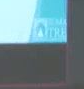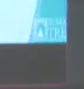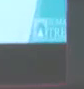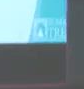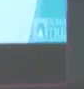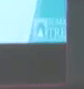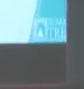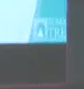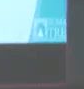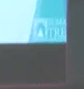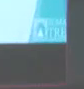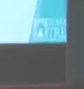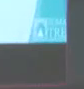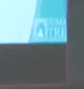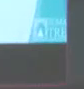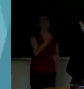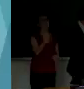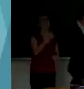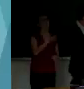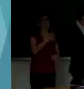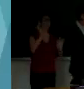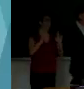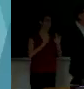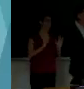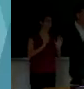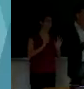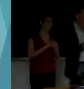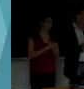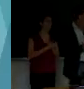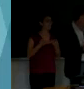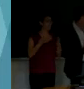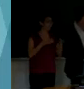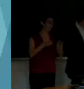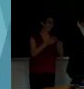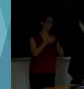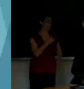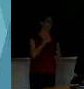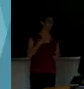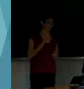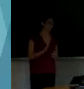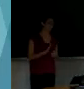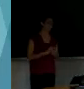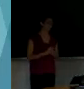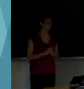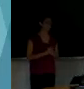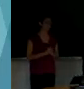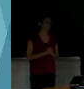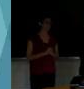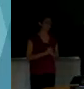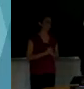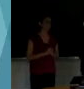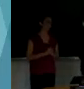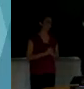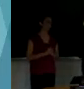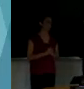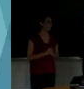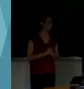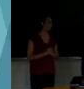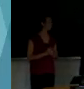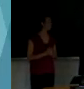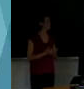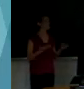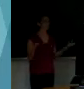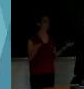aggiungerei l'unica scelta nell'ambito poi dei percorsi scientifici che voi possiate veramente fare. Che cosa vi devo